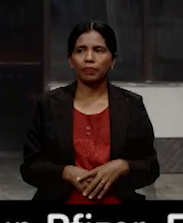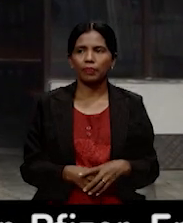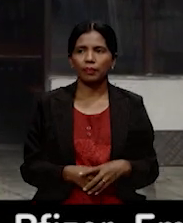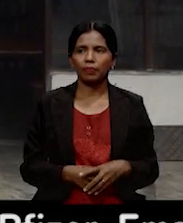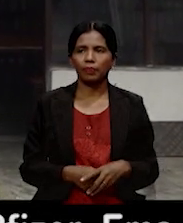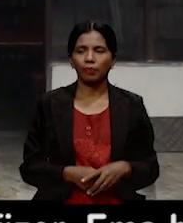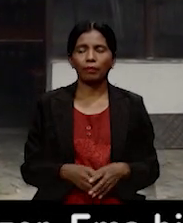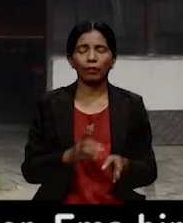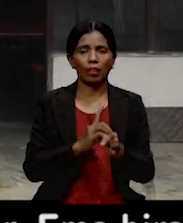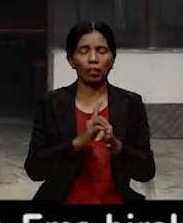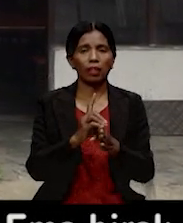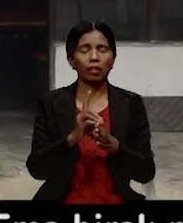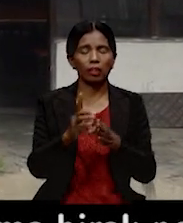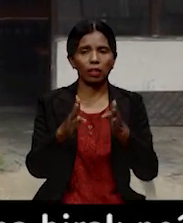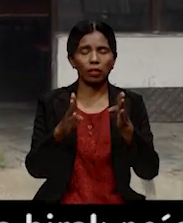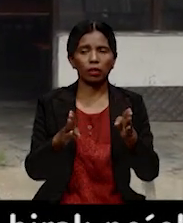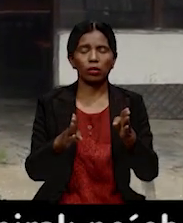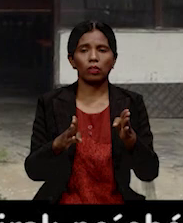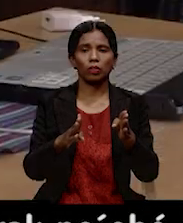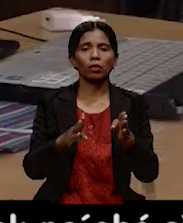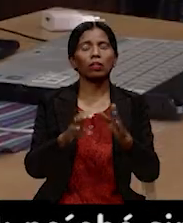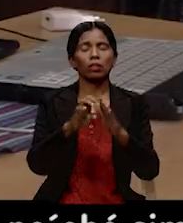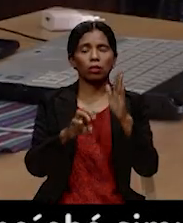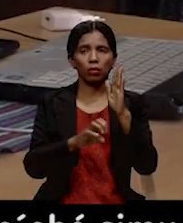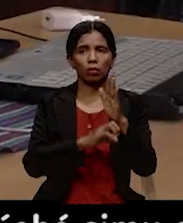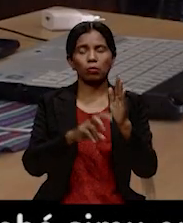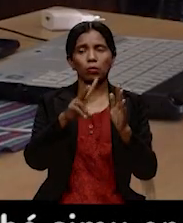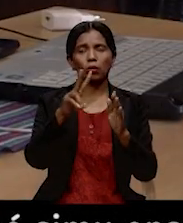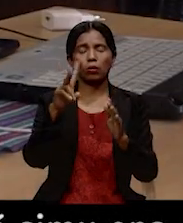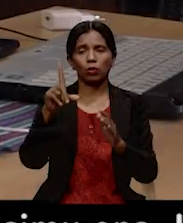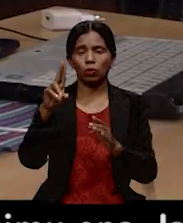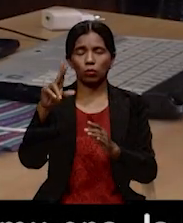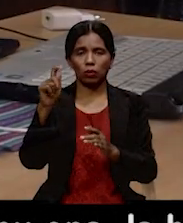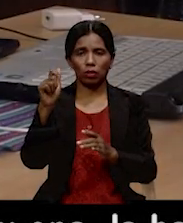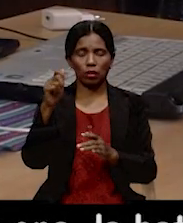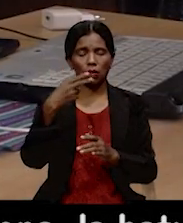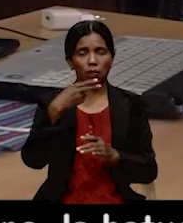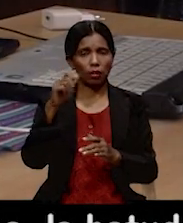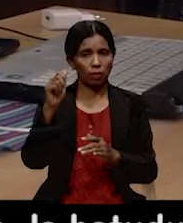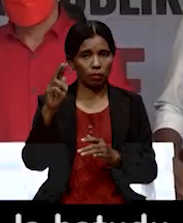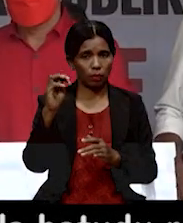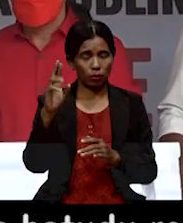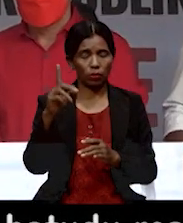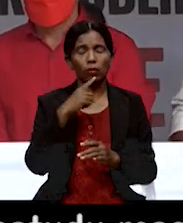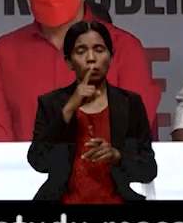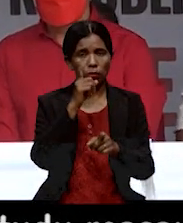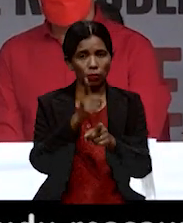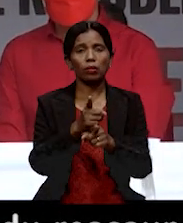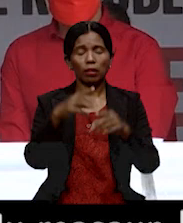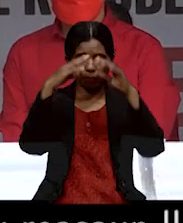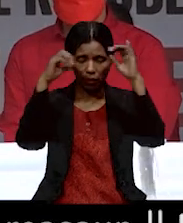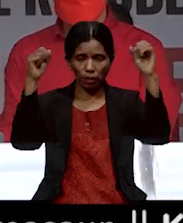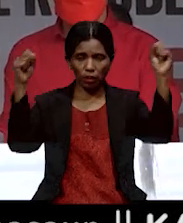Diretor Executivo Luta Hamutuk, José Alves da Costa Teten, losne atual presidente da República tem que resignar an ona hu sinia